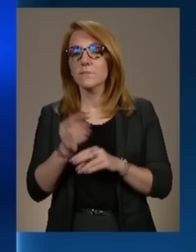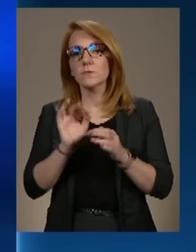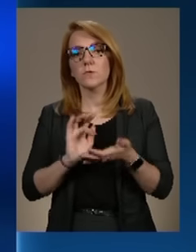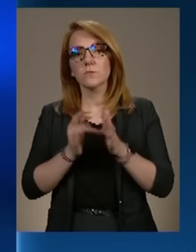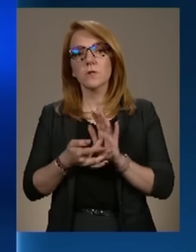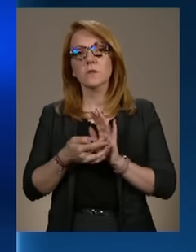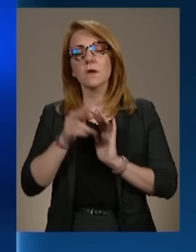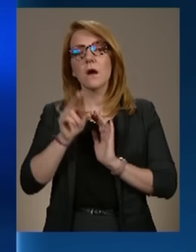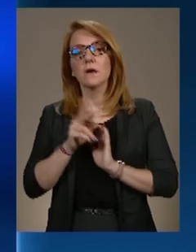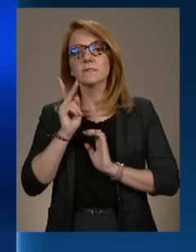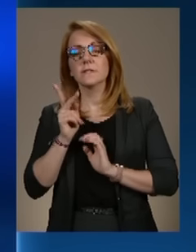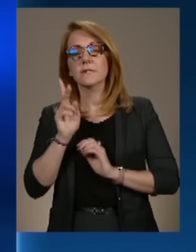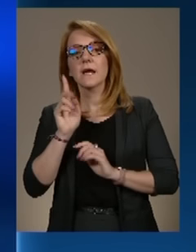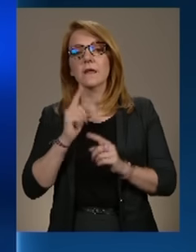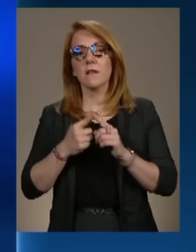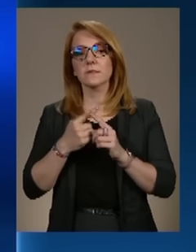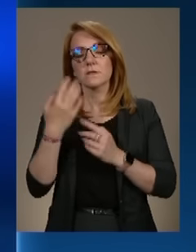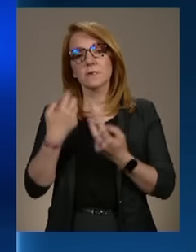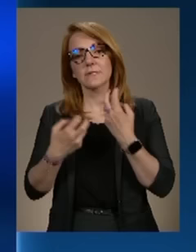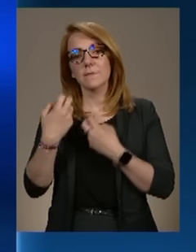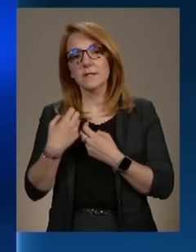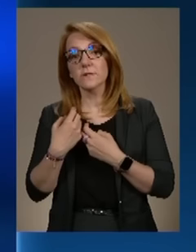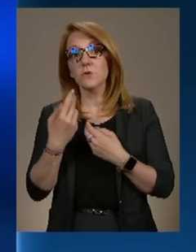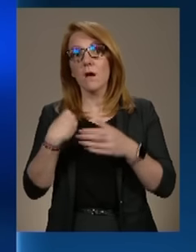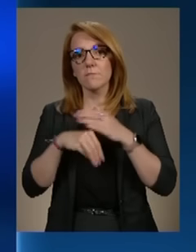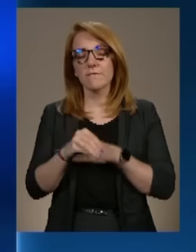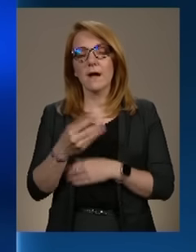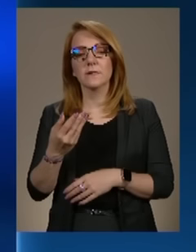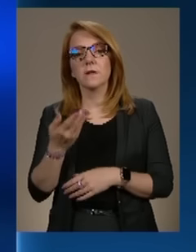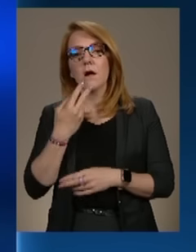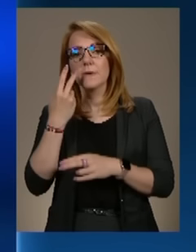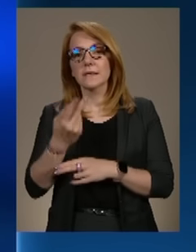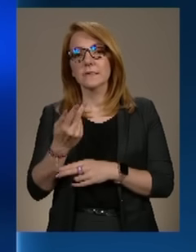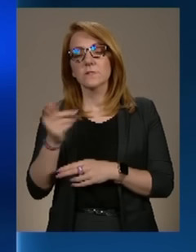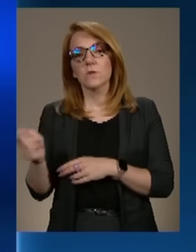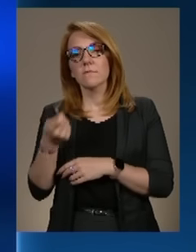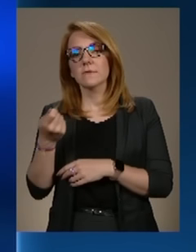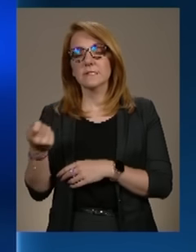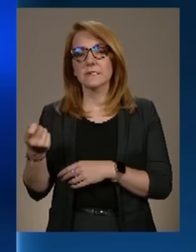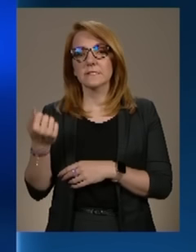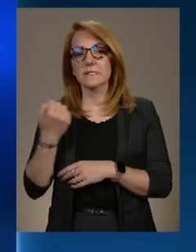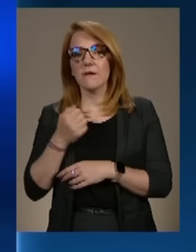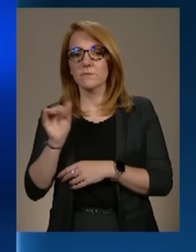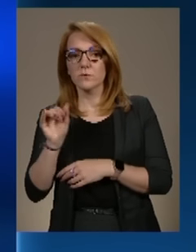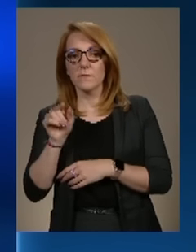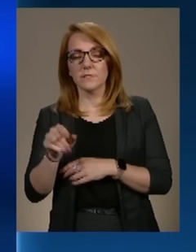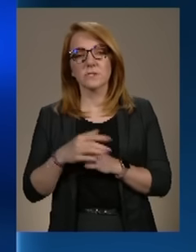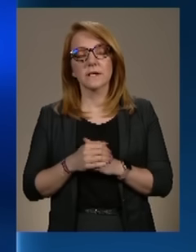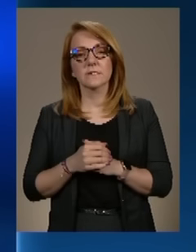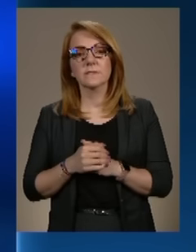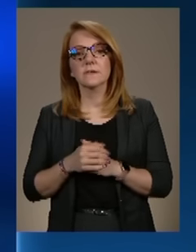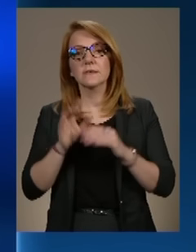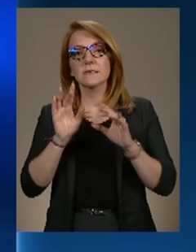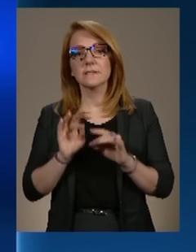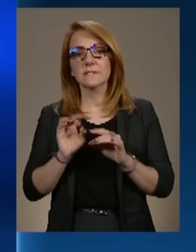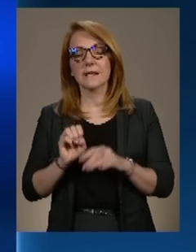alexandrának a számítása az bevált hiszen hogyha megnézzük vitézi dávid budapestért nmp zöldnek akkor ugye ők 10,15%-kal